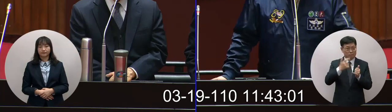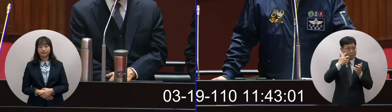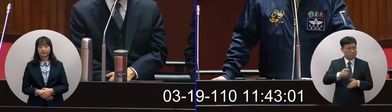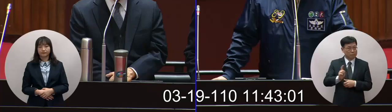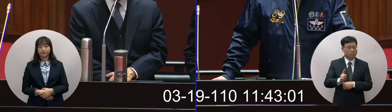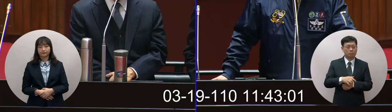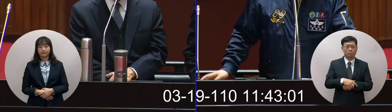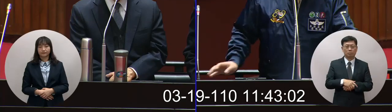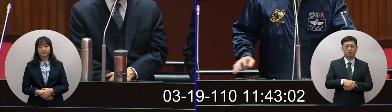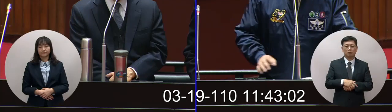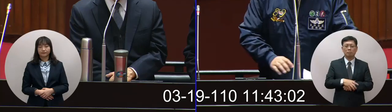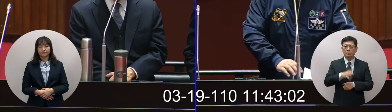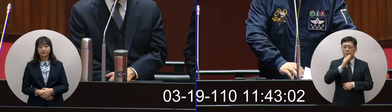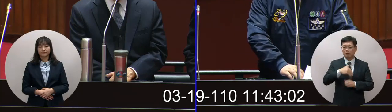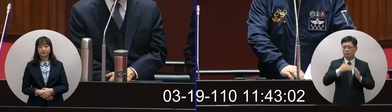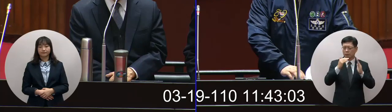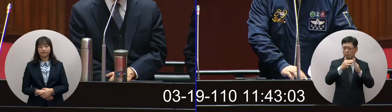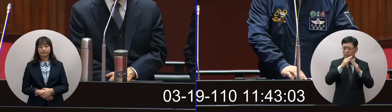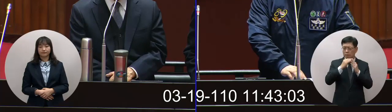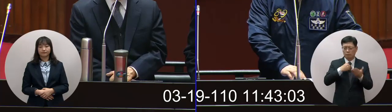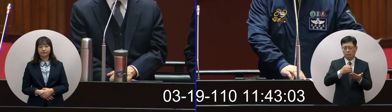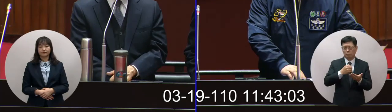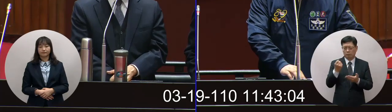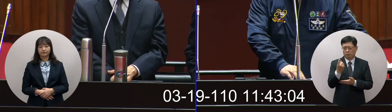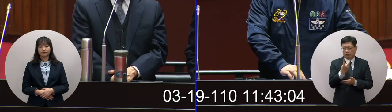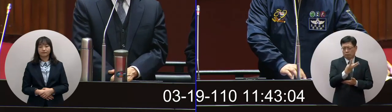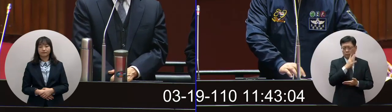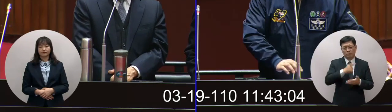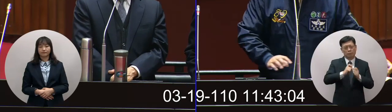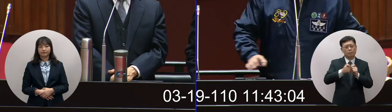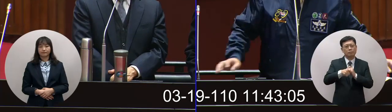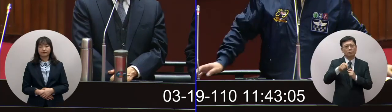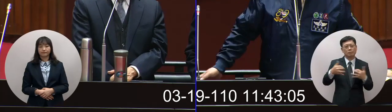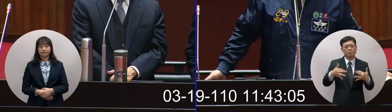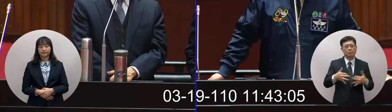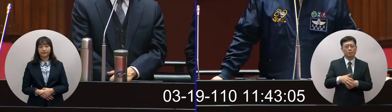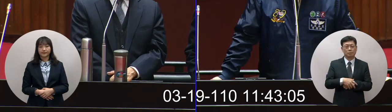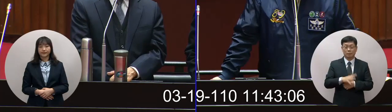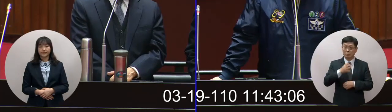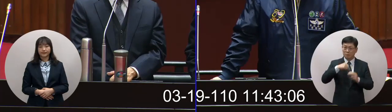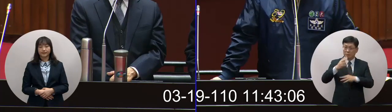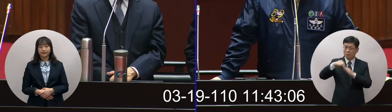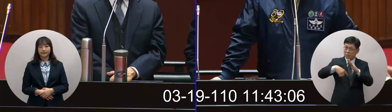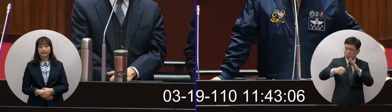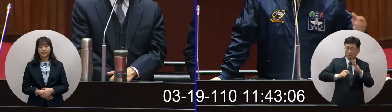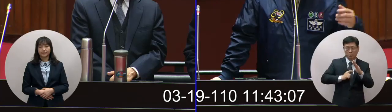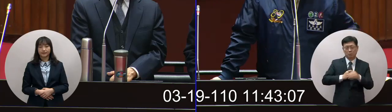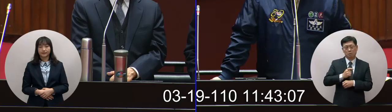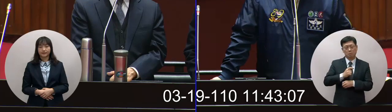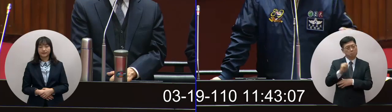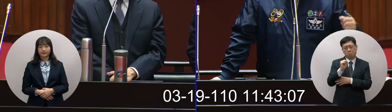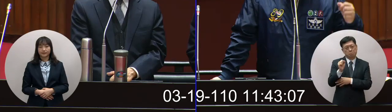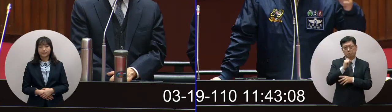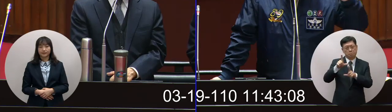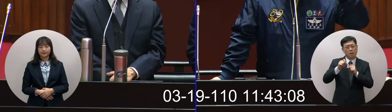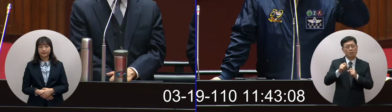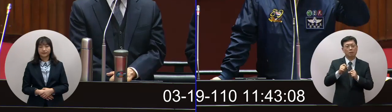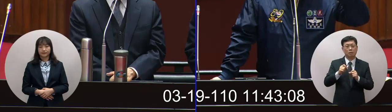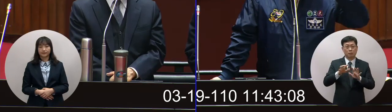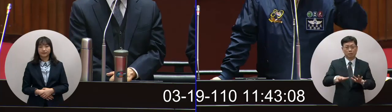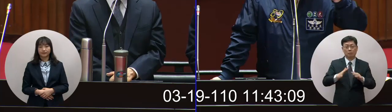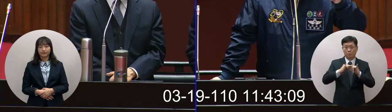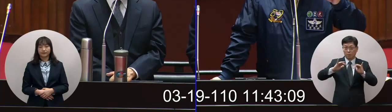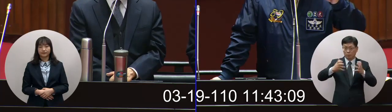就是有所谓的囤房税啊，但是行政院一直不愿意实施。本席在这边看，其实